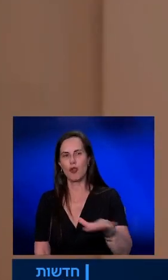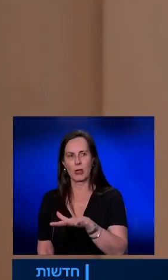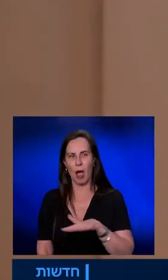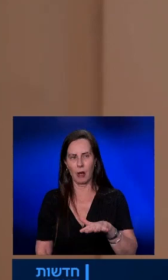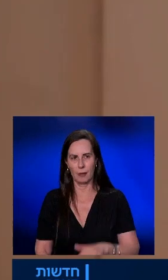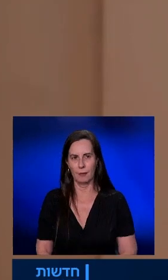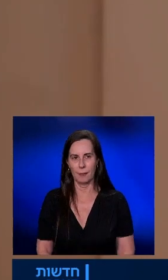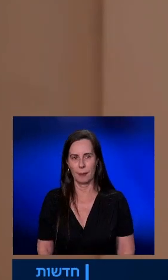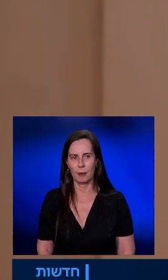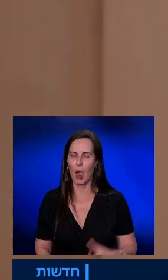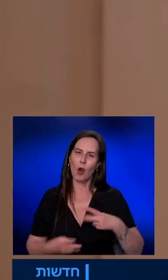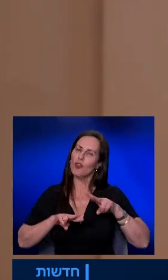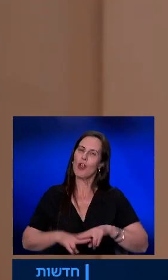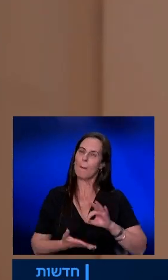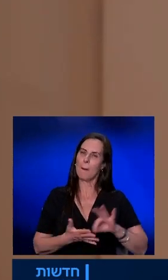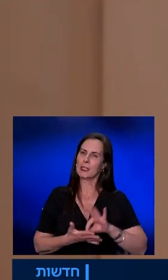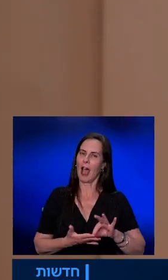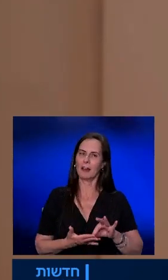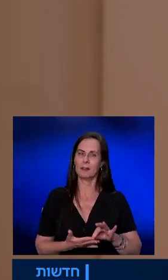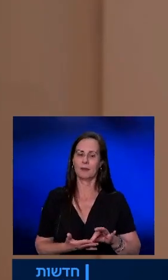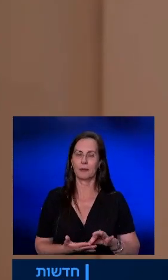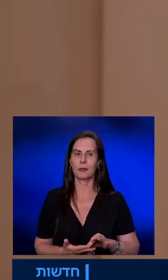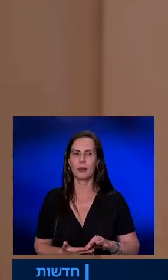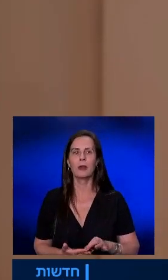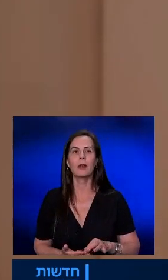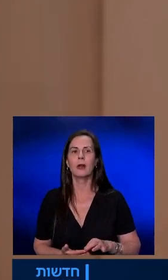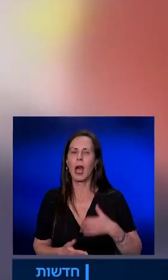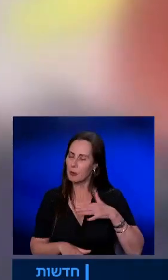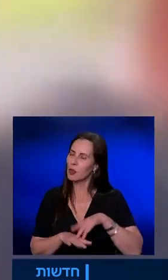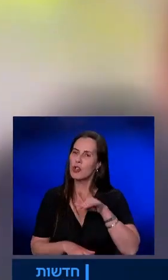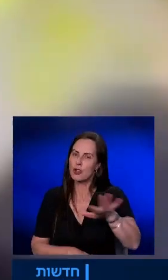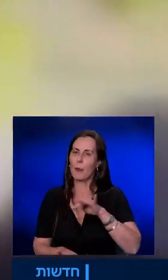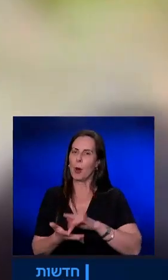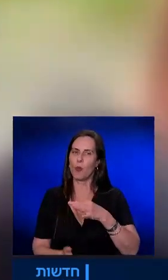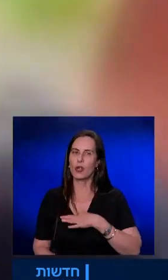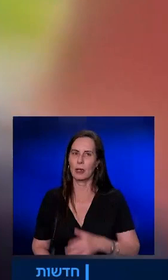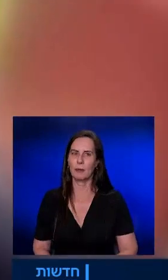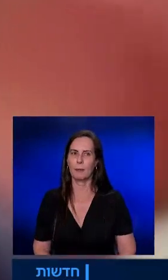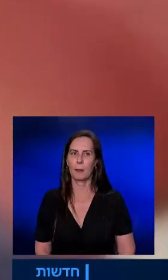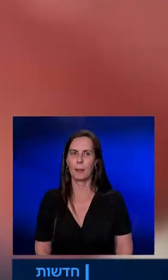الميدان ما بقدر أكون في المكتب يعني بحس إنه هذا هون مكاني.